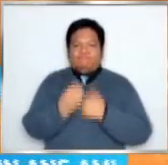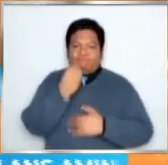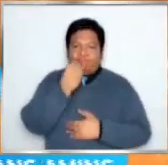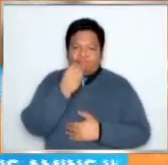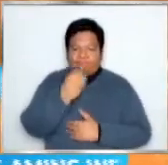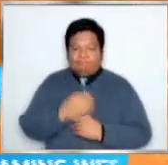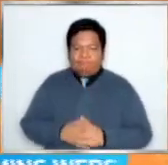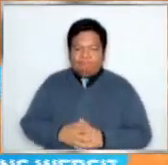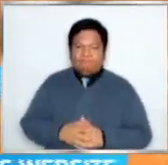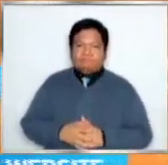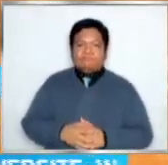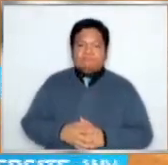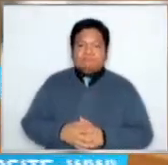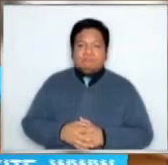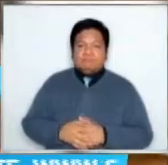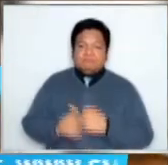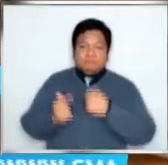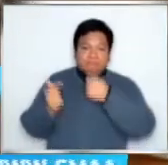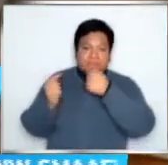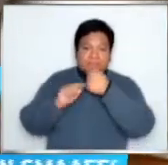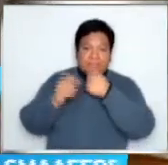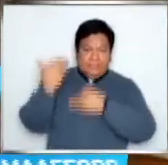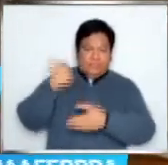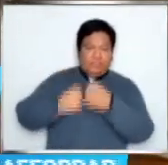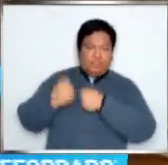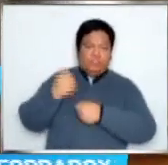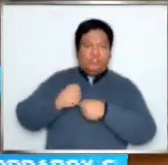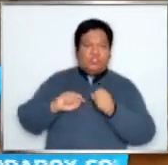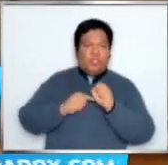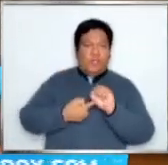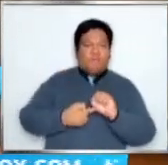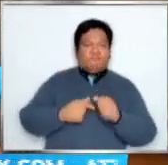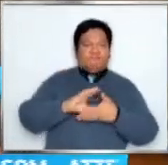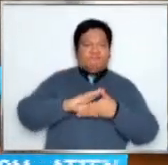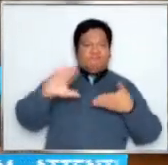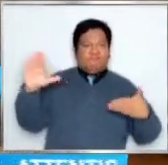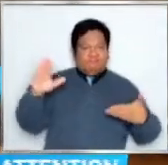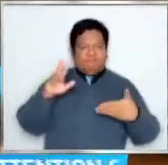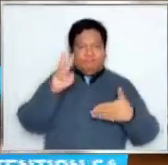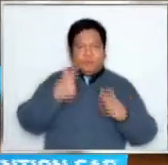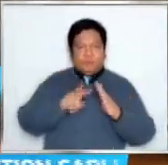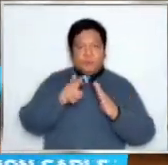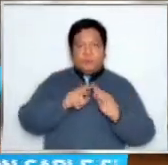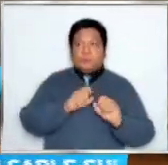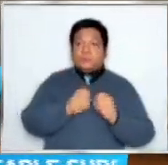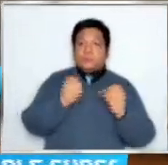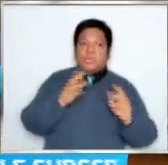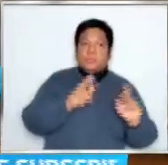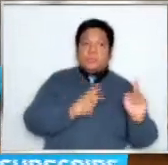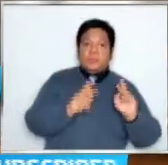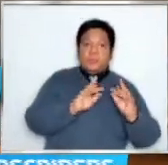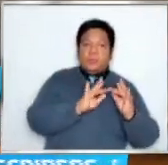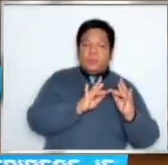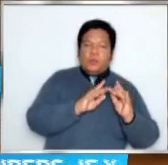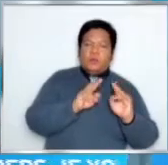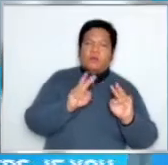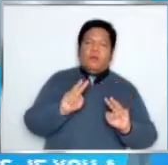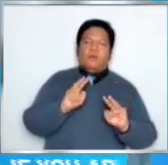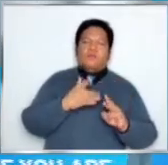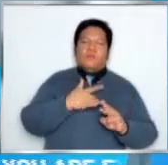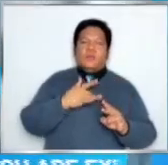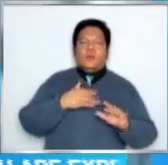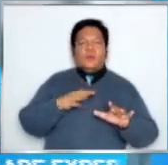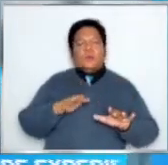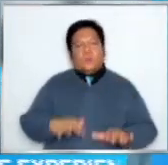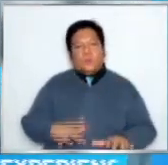Noong nakaraang taon lang siya nagsimula sa paggawa ng videos, pero maraming netizen na ang narilak sa kanyang simpleng pamumuhay.